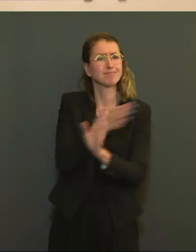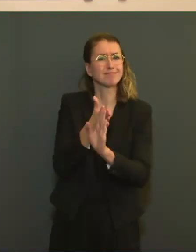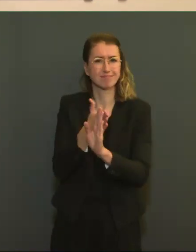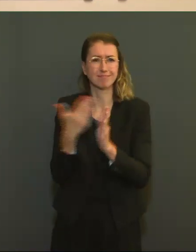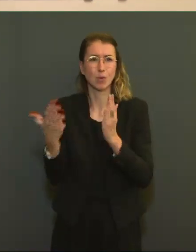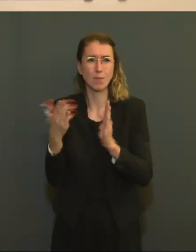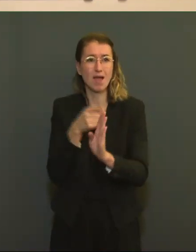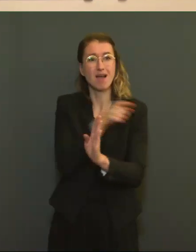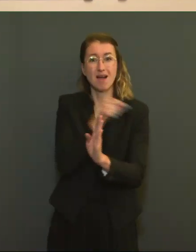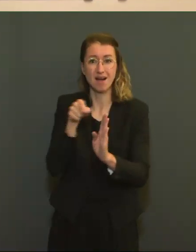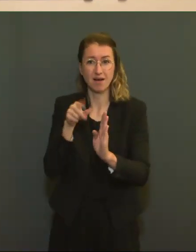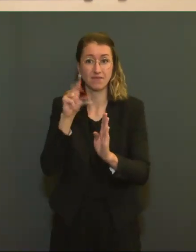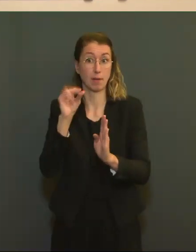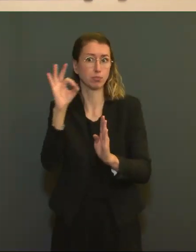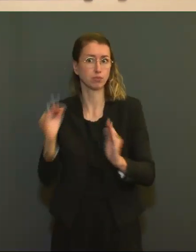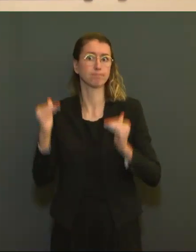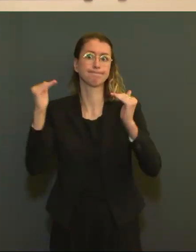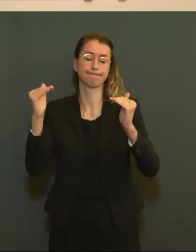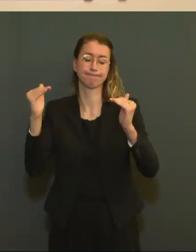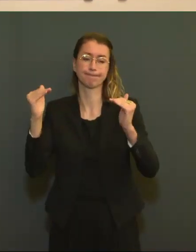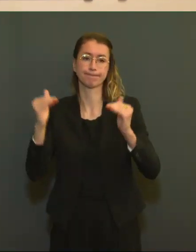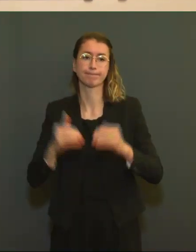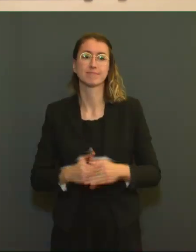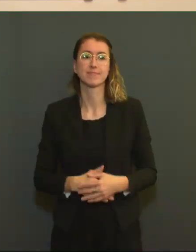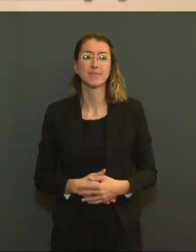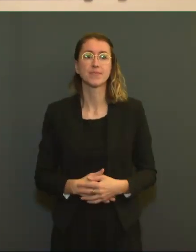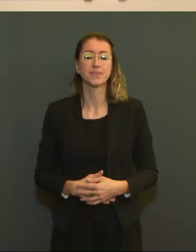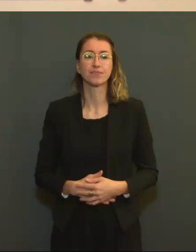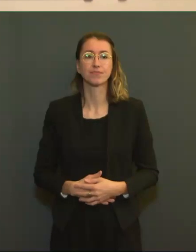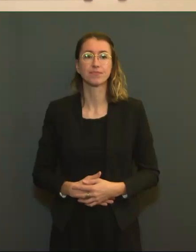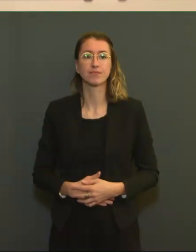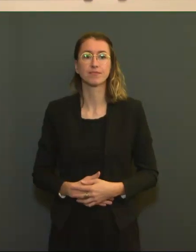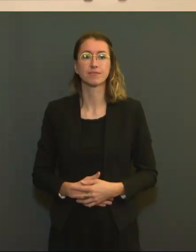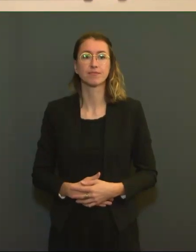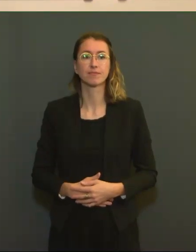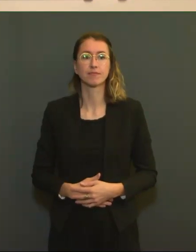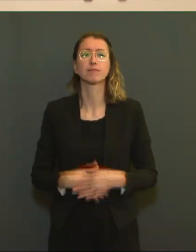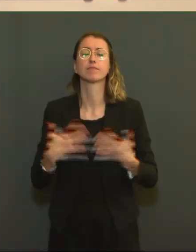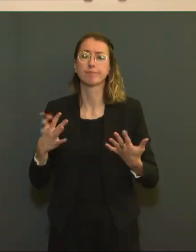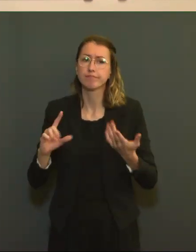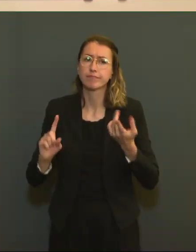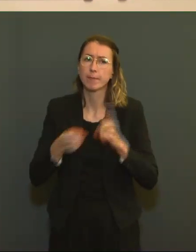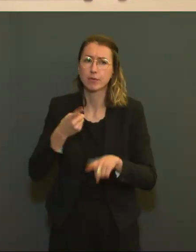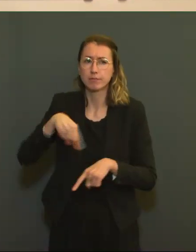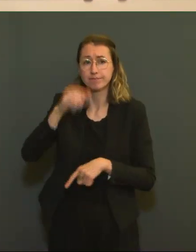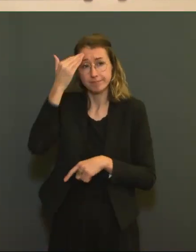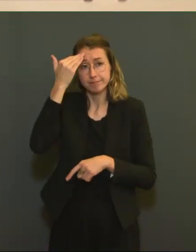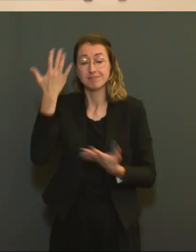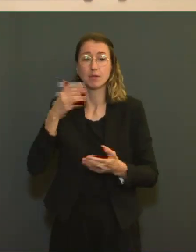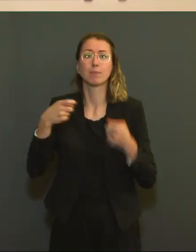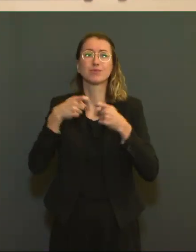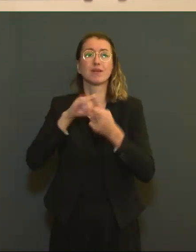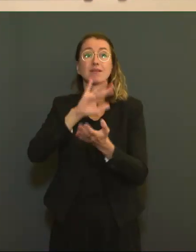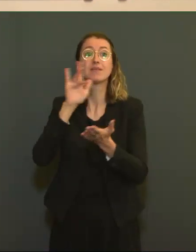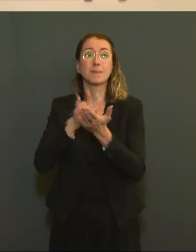par rapport à la semaine qui a précédé. Il faut savoir que la région de Bruxelles-Capitale est aussi celle qui pratique